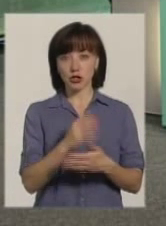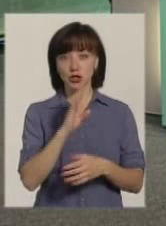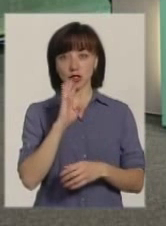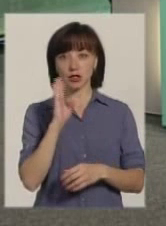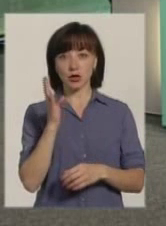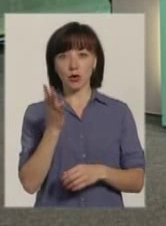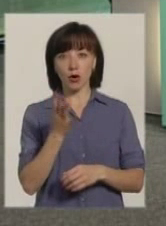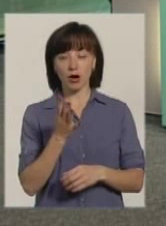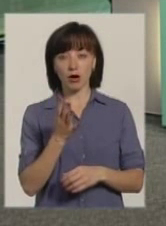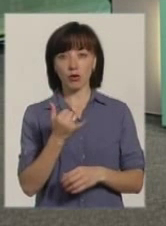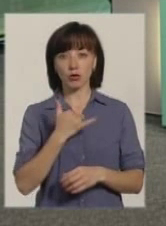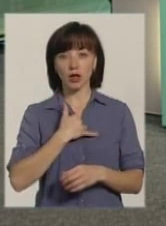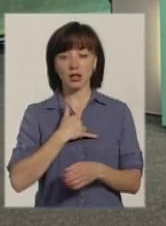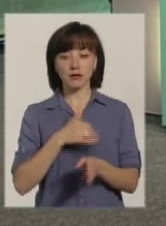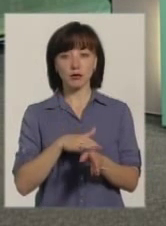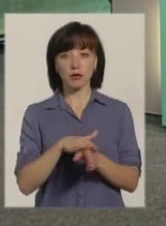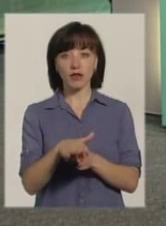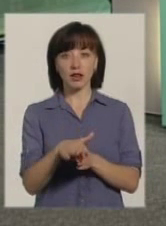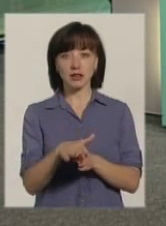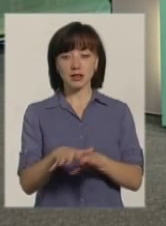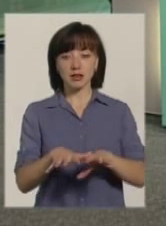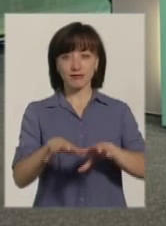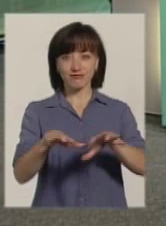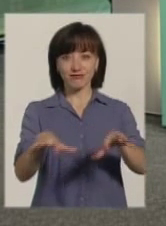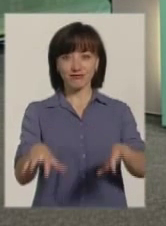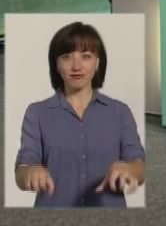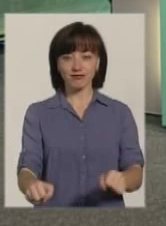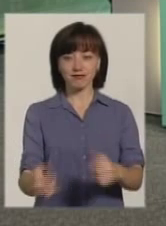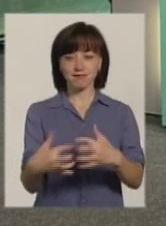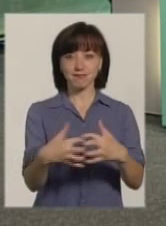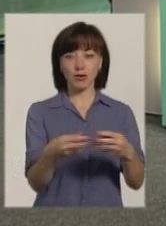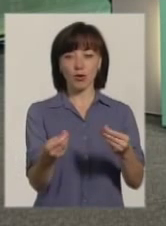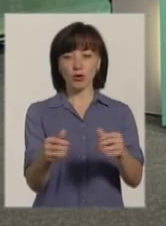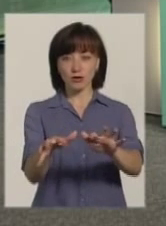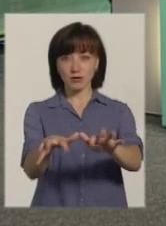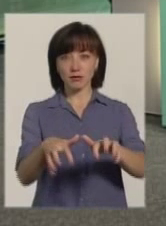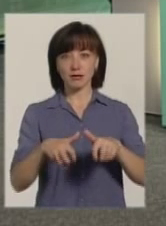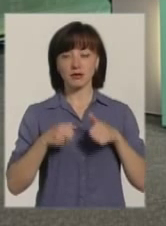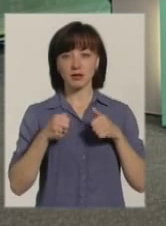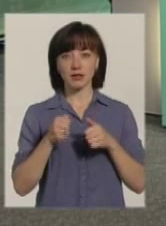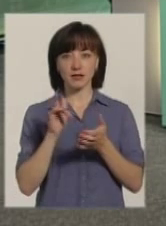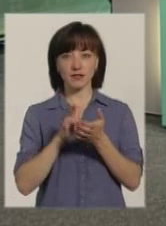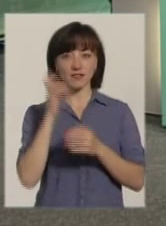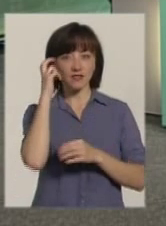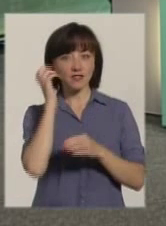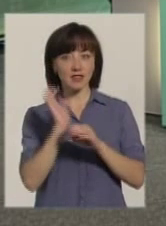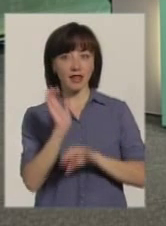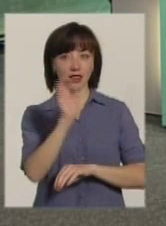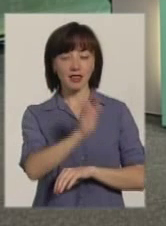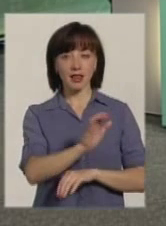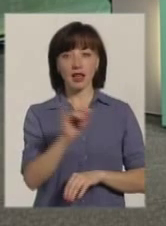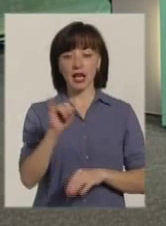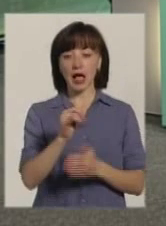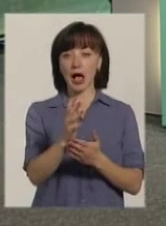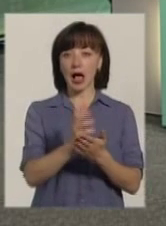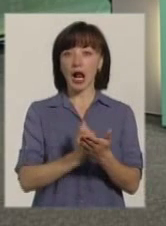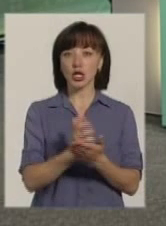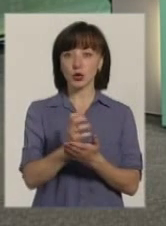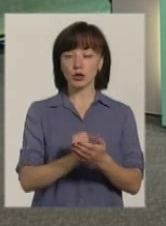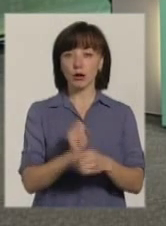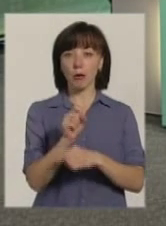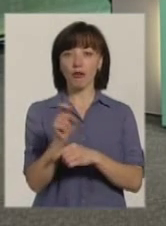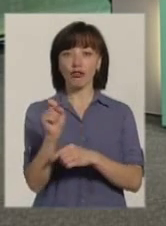роки, у нас відбувалась узурпація влади і перетягування, всі кошти забиралися в центр. І потім ресурси і